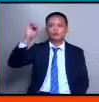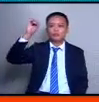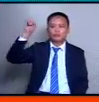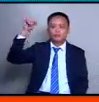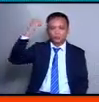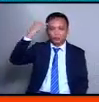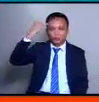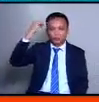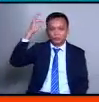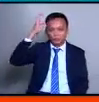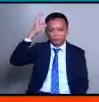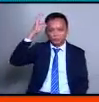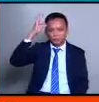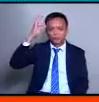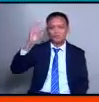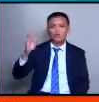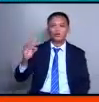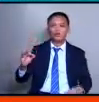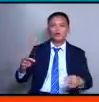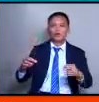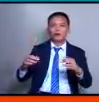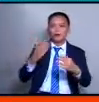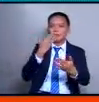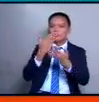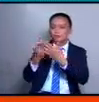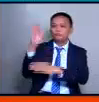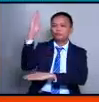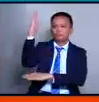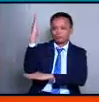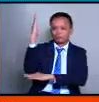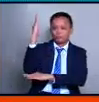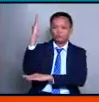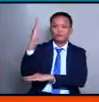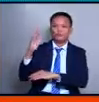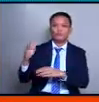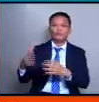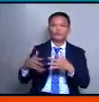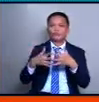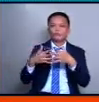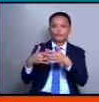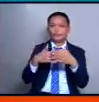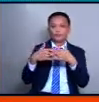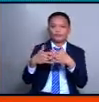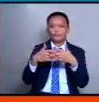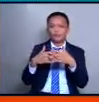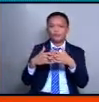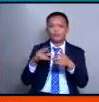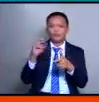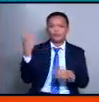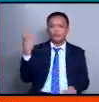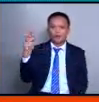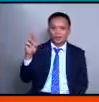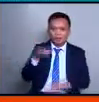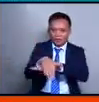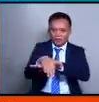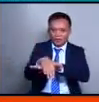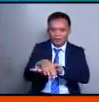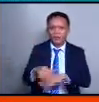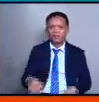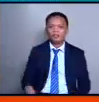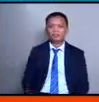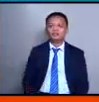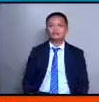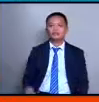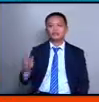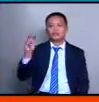Palafox. Architect, magandang tanghali po. Umaga dyan sa US? Ata, o hating gabi? Architect? Midnight po. Midnight.